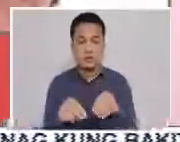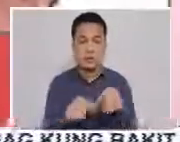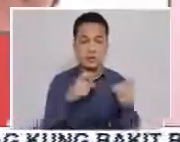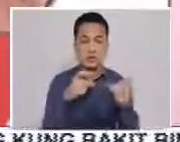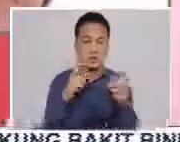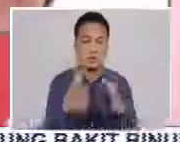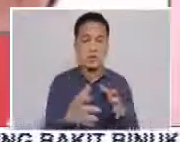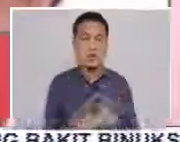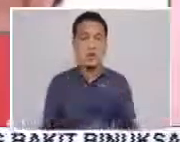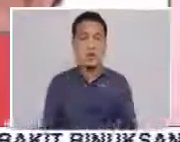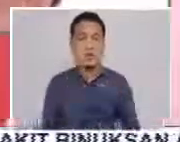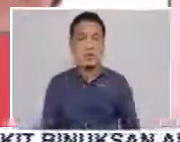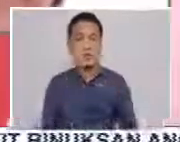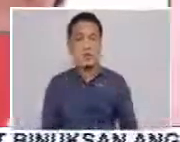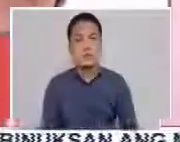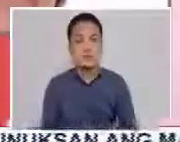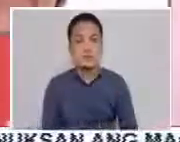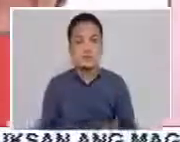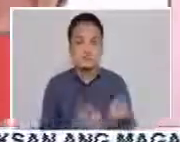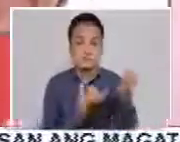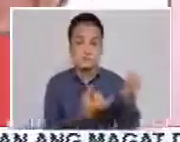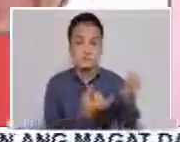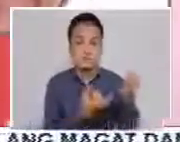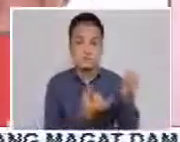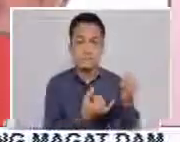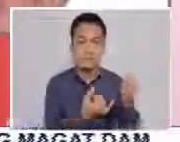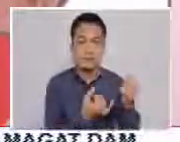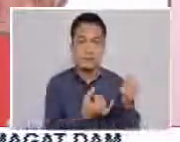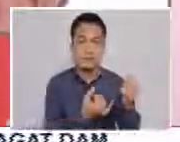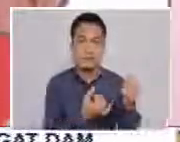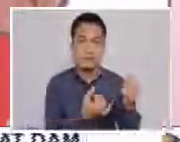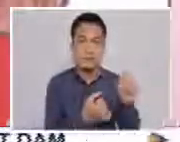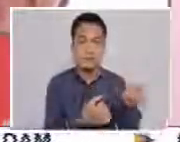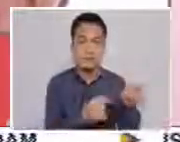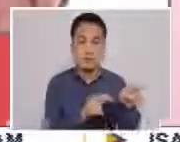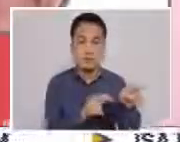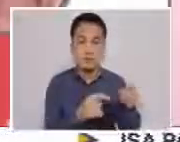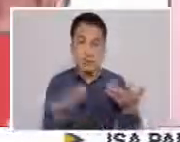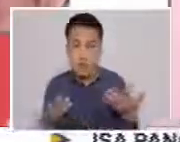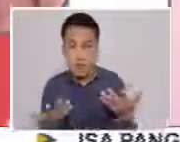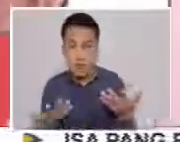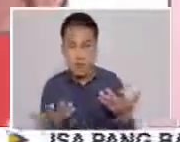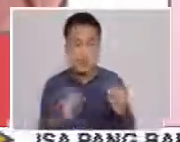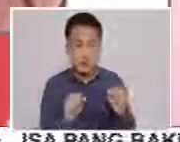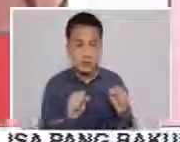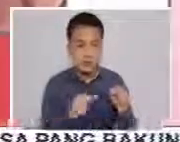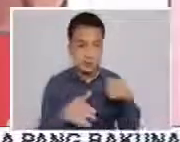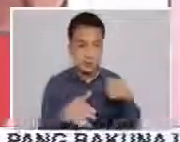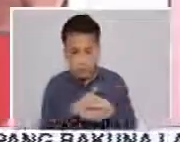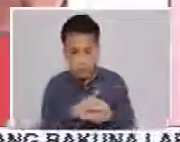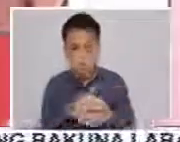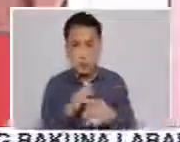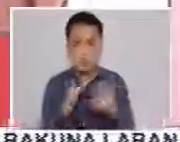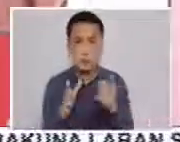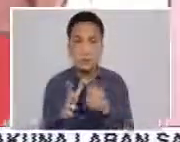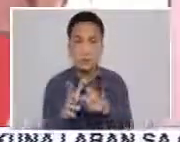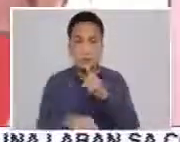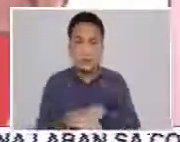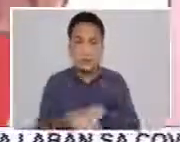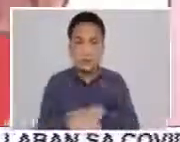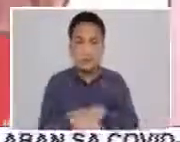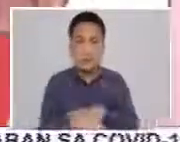ng 20,000 isang araw, kaya po nilang kabitan yon. Ang nangyayari nga lang po, ngayon, marami pa rin pong